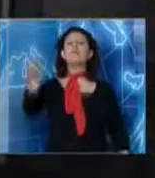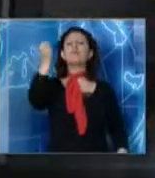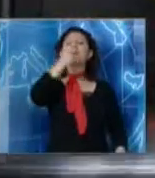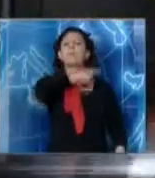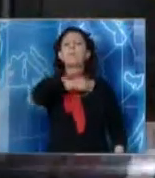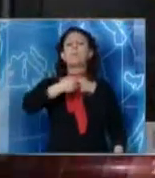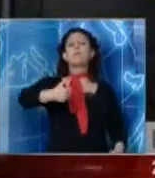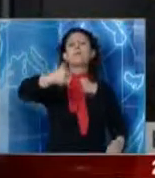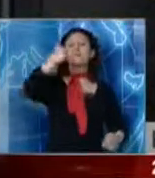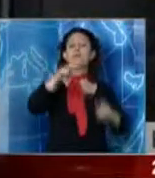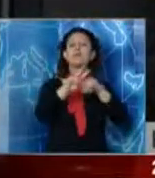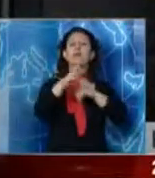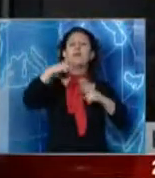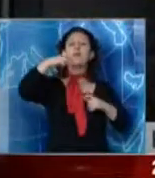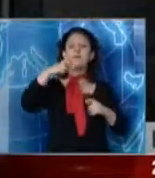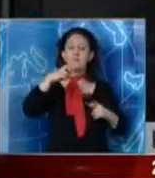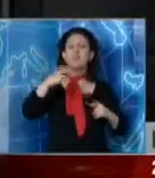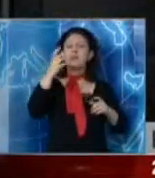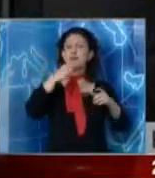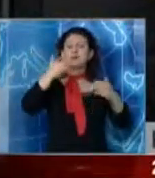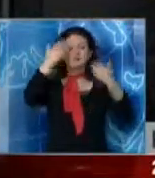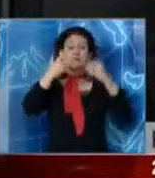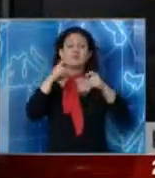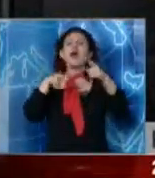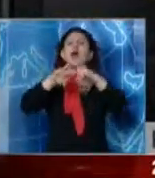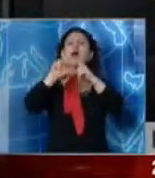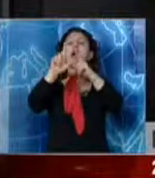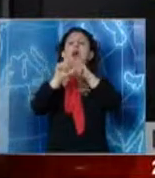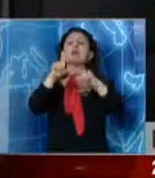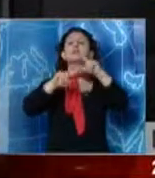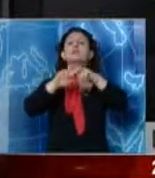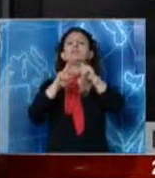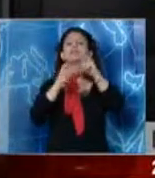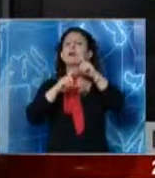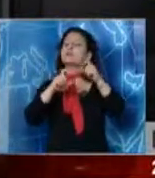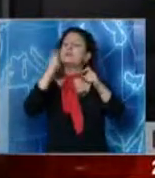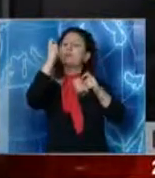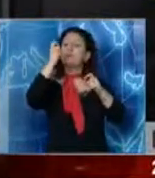Körfez Belediye Başkanı Yunus Pehlivan, canlı yayınlanan Ajans 9 programına katıldı.